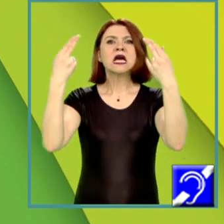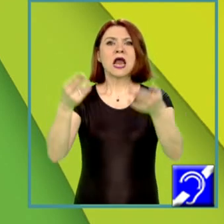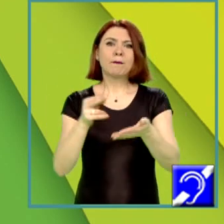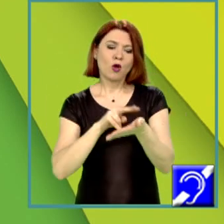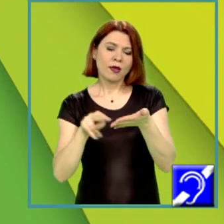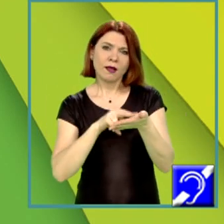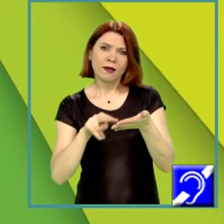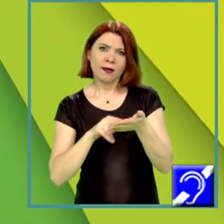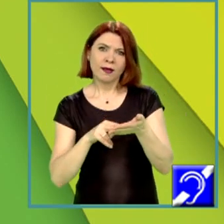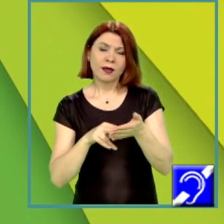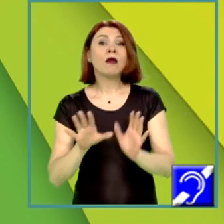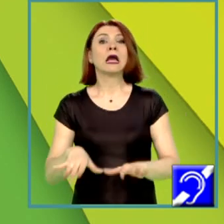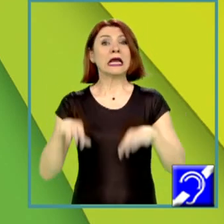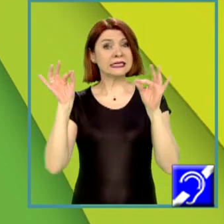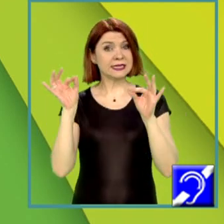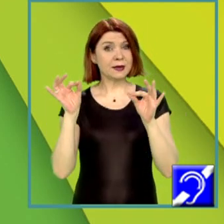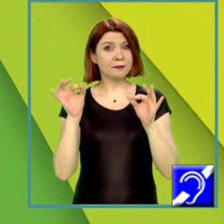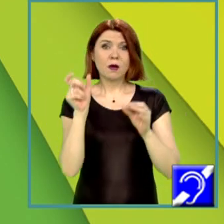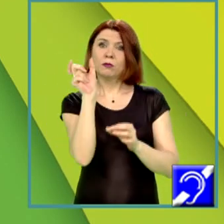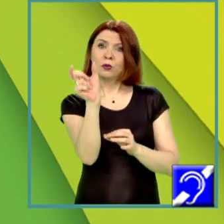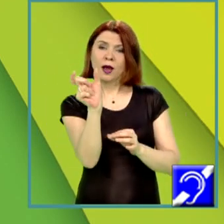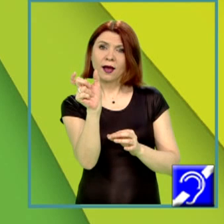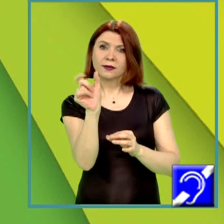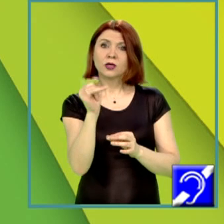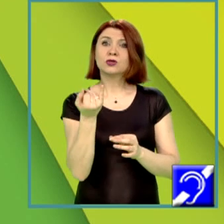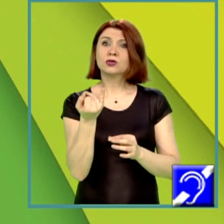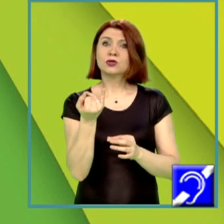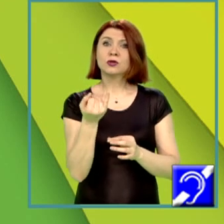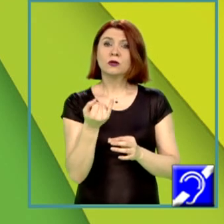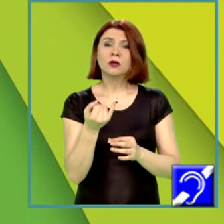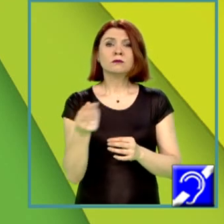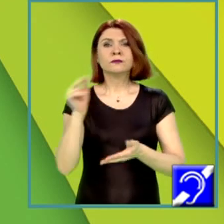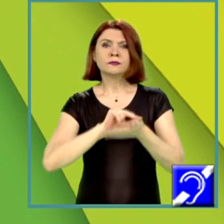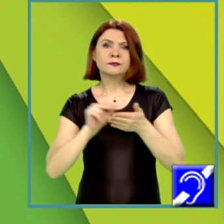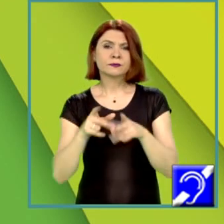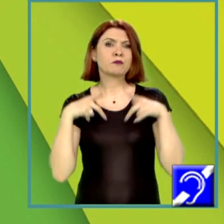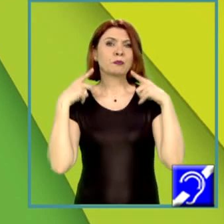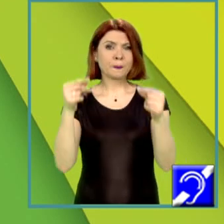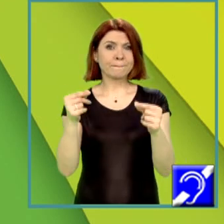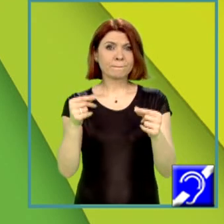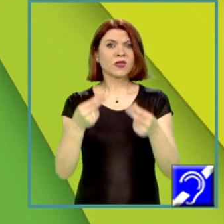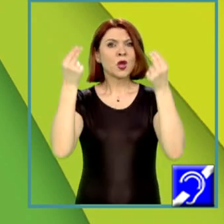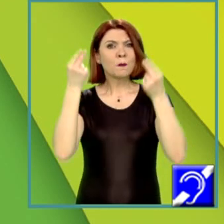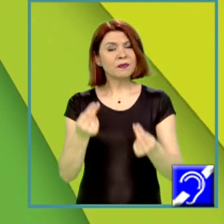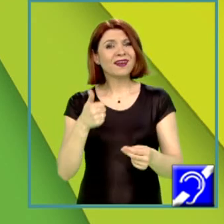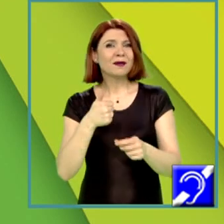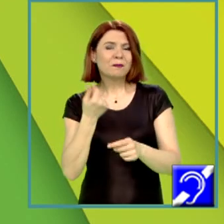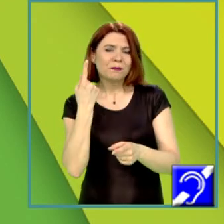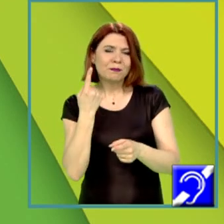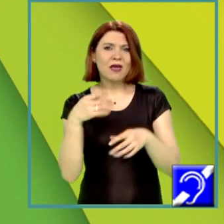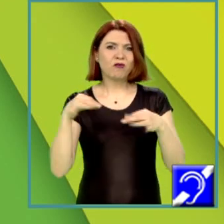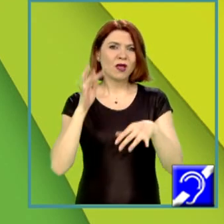fragment Așadar identificăm secvența și vom formula răspunsurile bine ar fi întâi pe ciornă